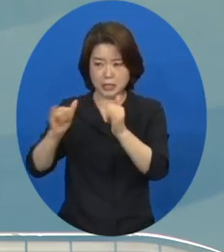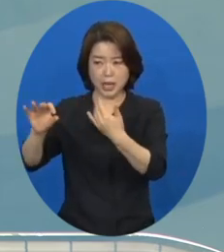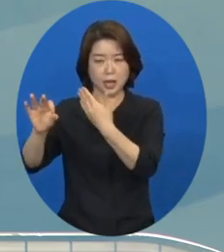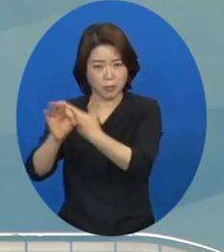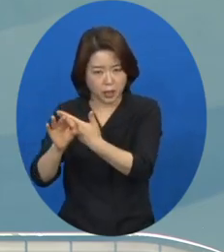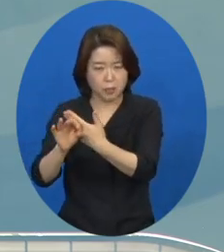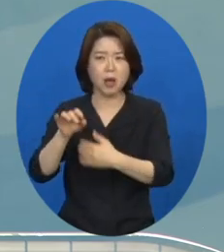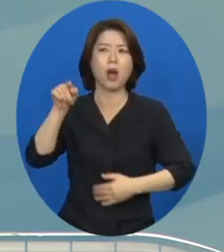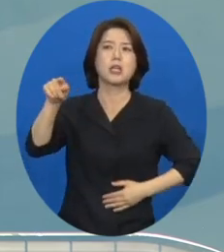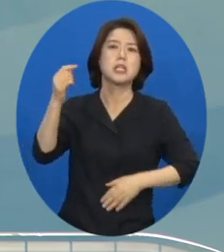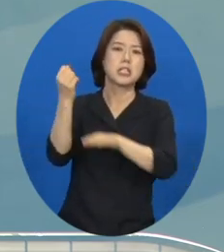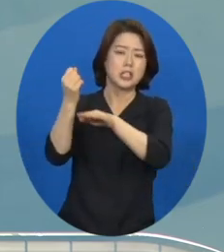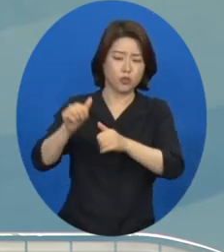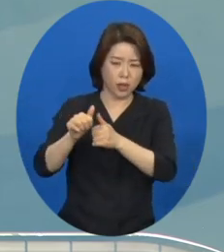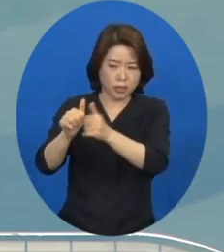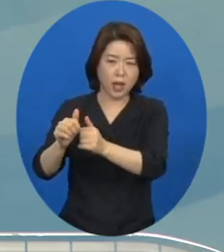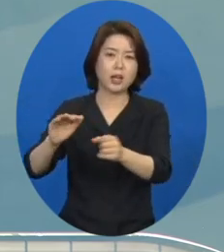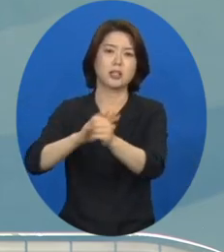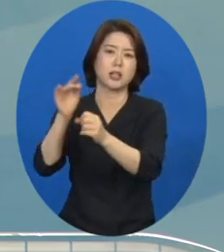그렇게 사랑하라는 거예요.